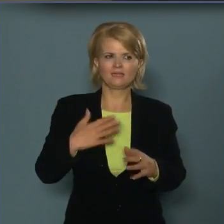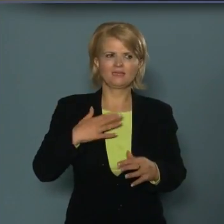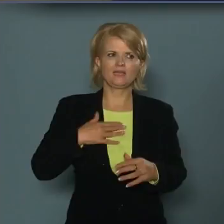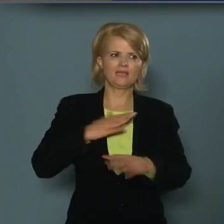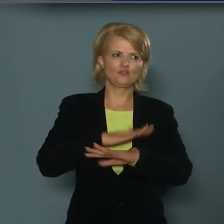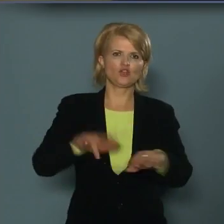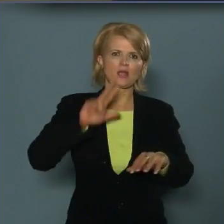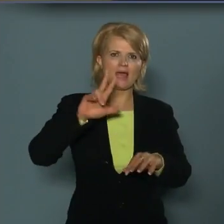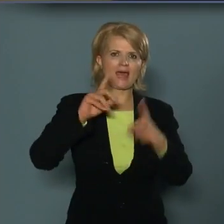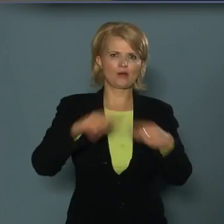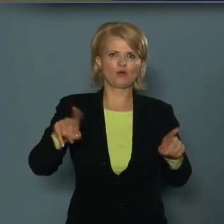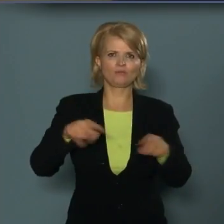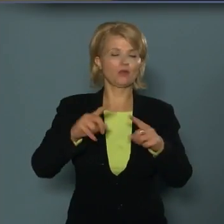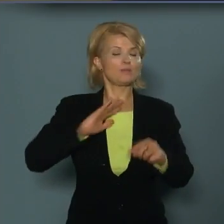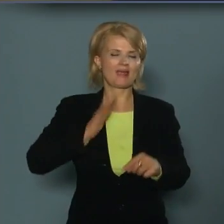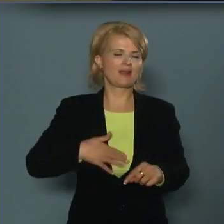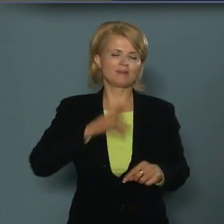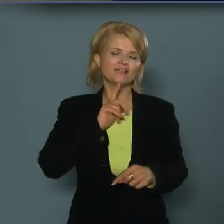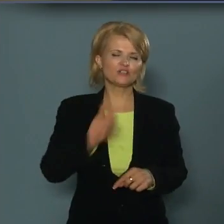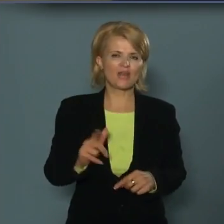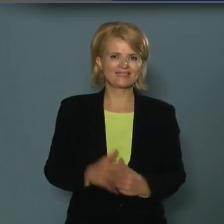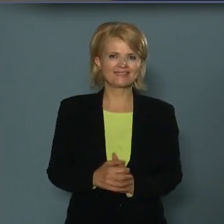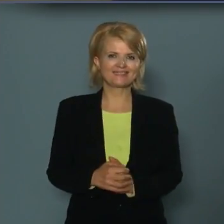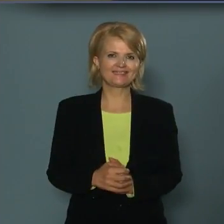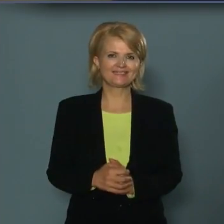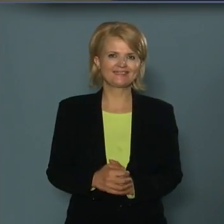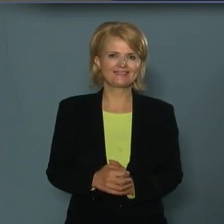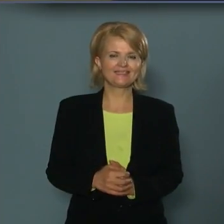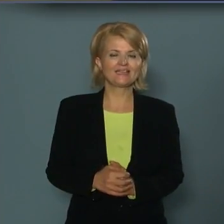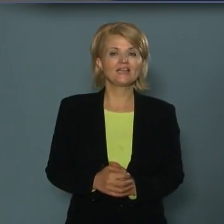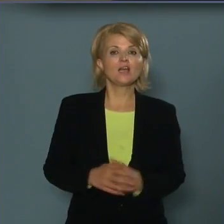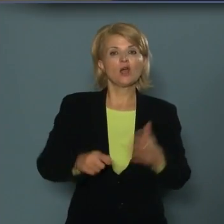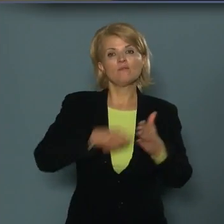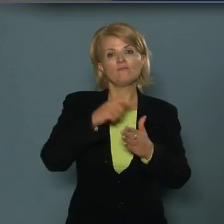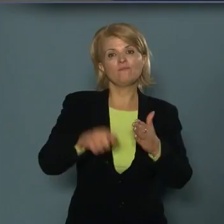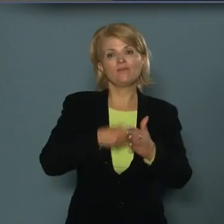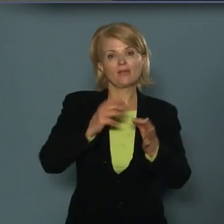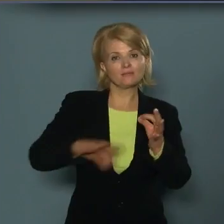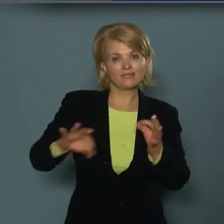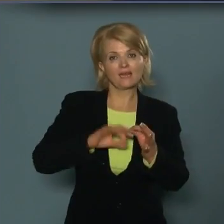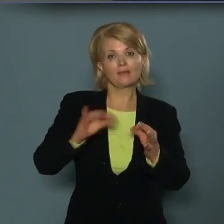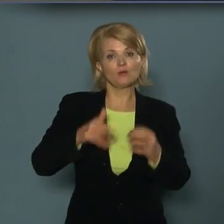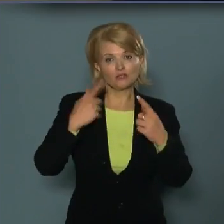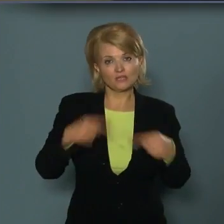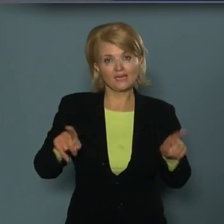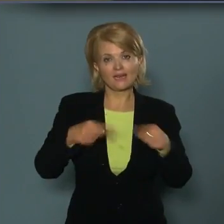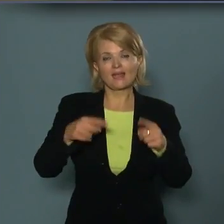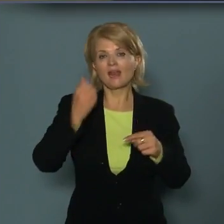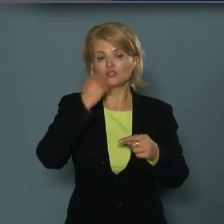erejéig fogok szóhoz jutni. Legyen ez meglepetés, de musicalekből is fogok énekelni, meg